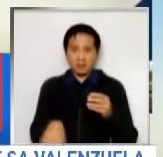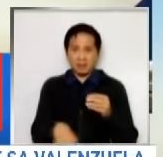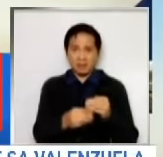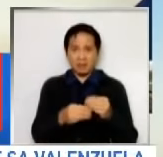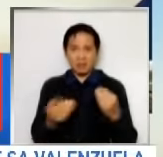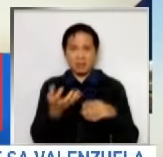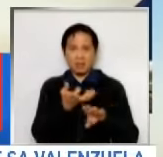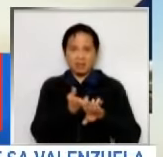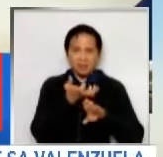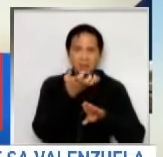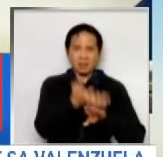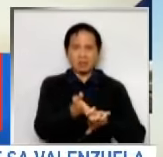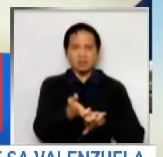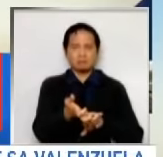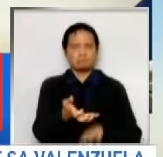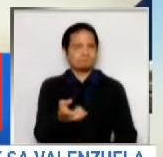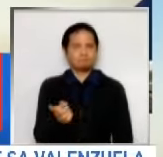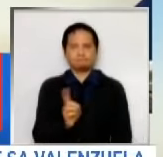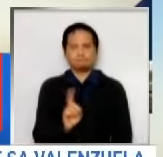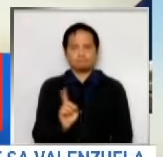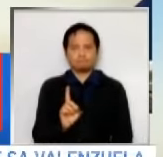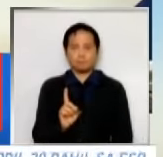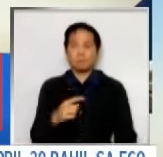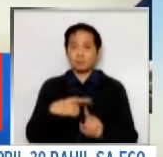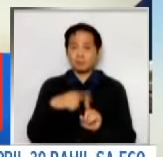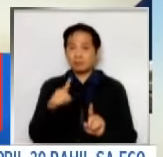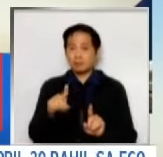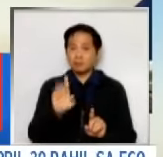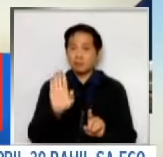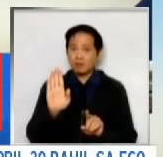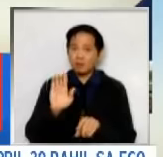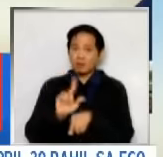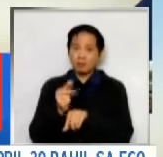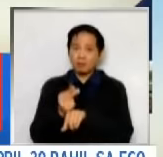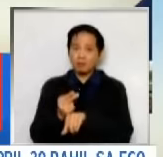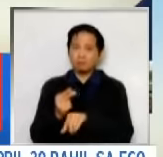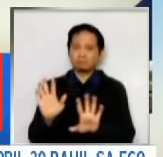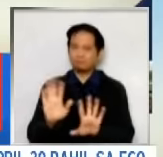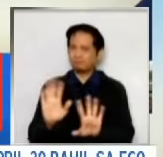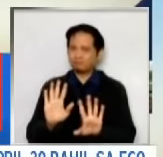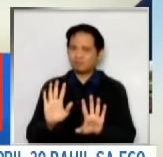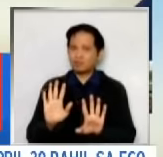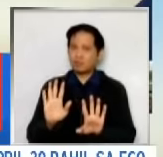pamaraan ng hanap buhay. Hindi ako nagbibiro. Pupulutin ka